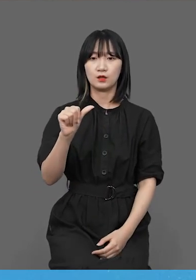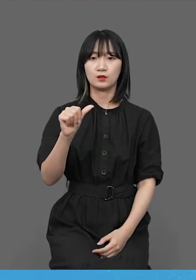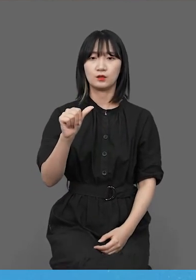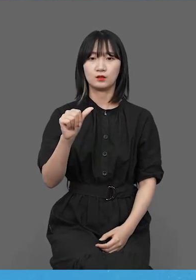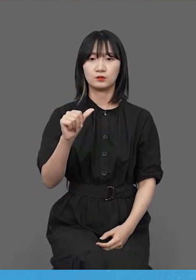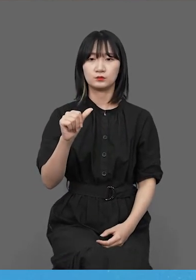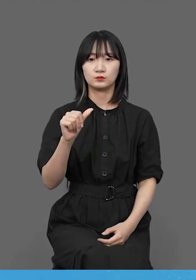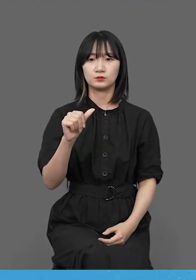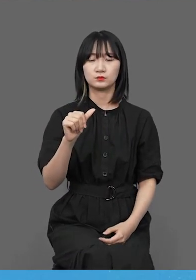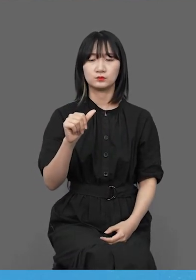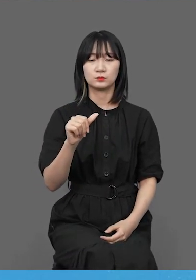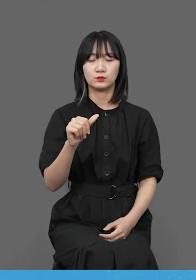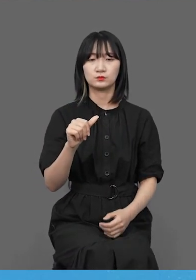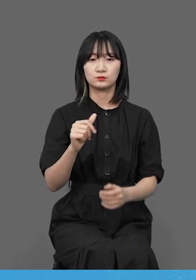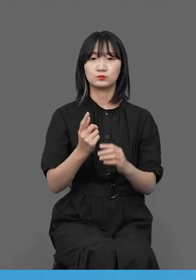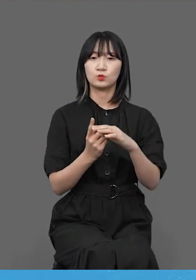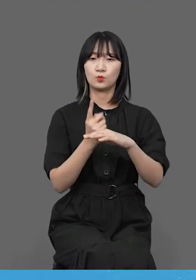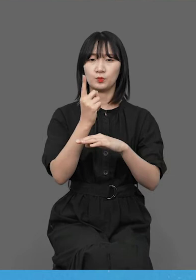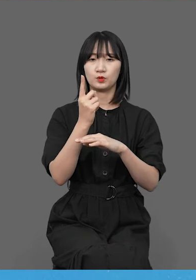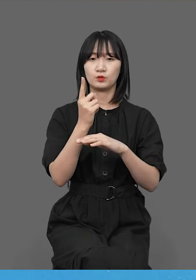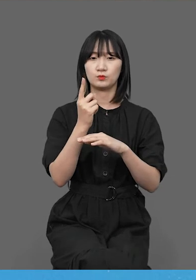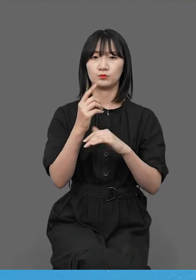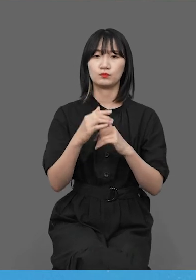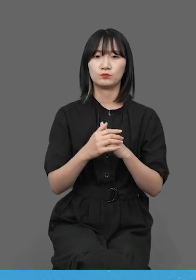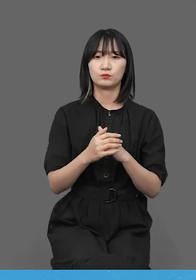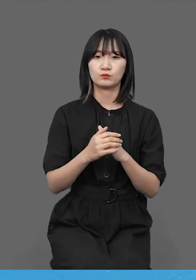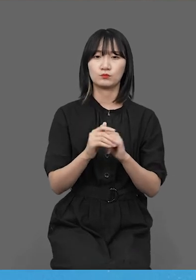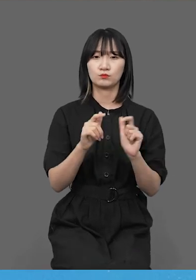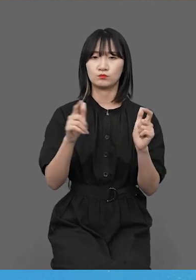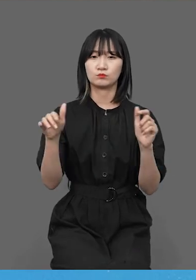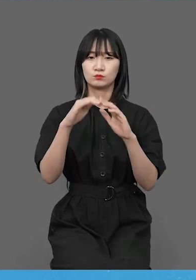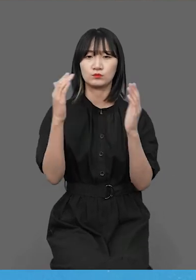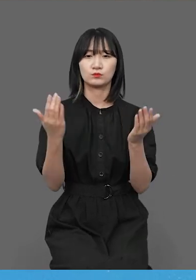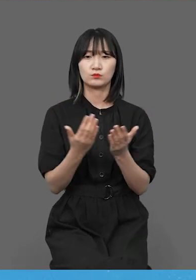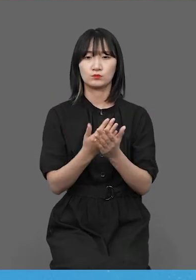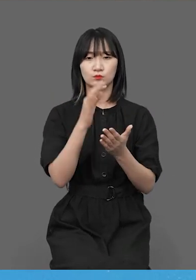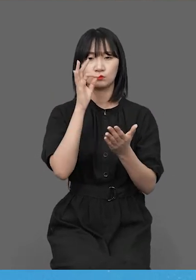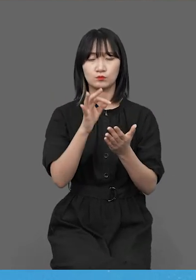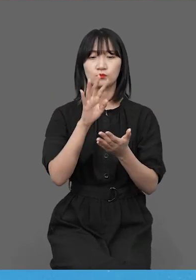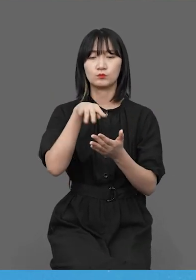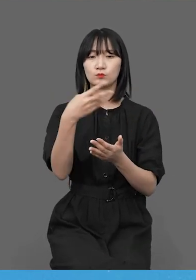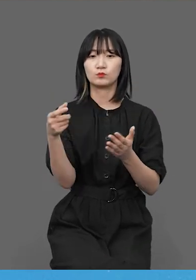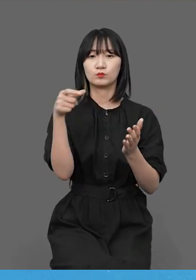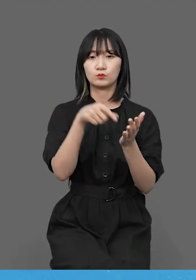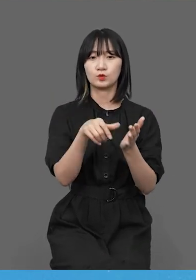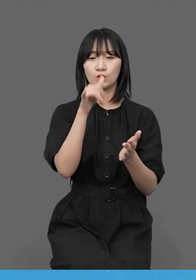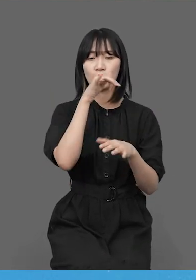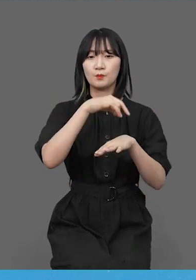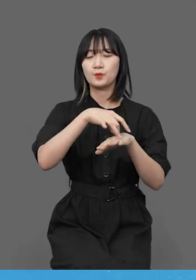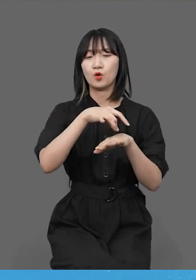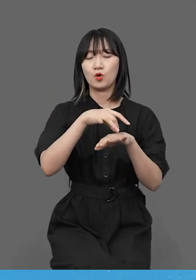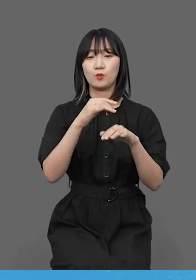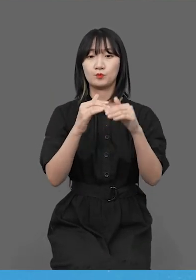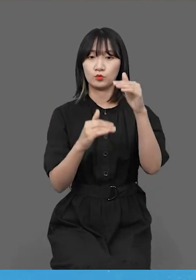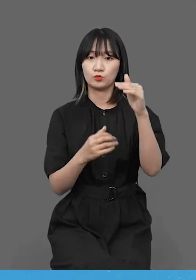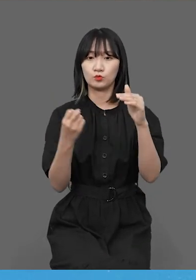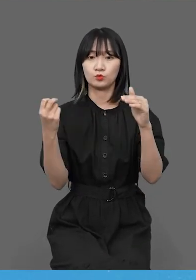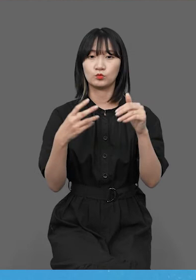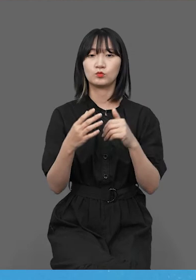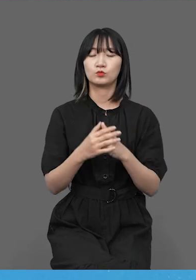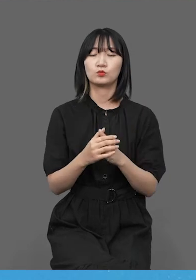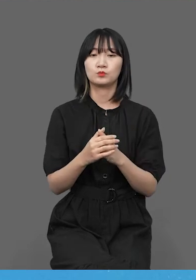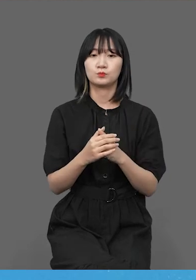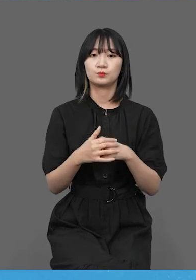그룹의 폭과 높이도 역시 피보나치 수열로 숫자가 나오고요. 우리 뼈마디의 비율도 그렇고요. 모든